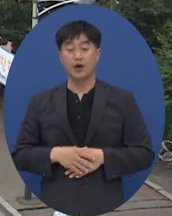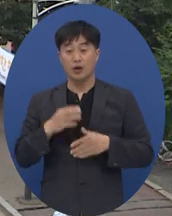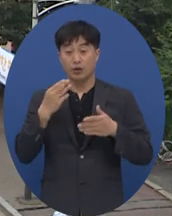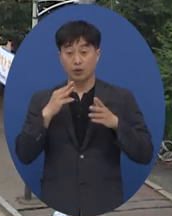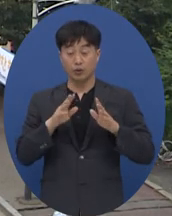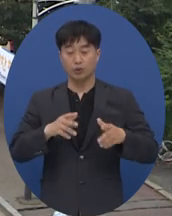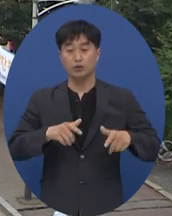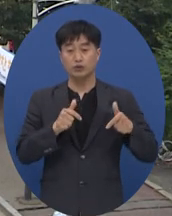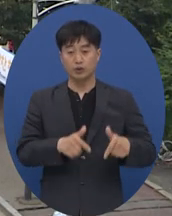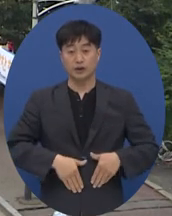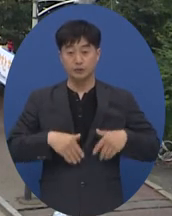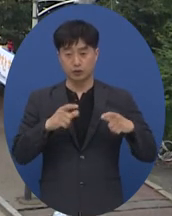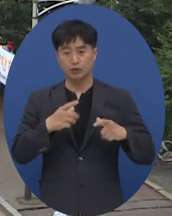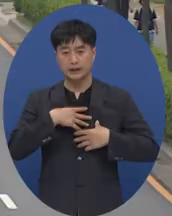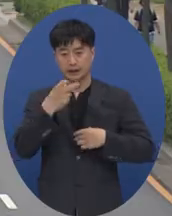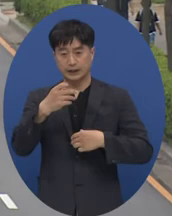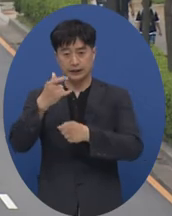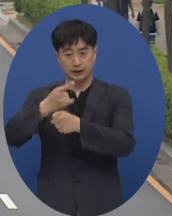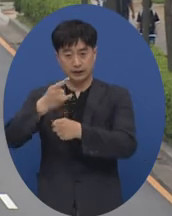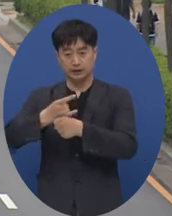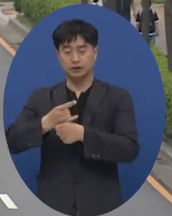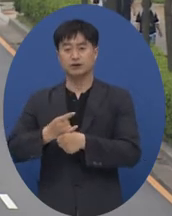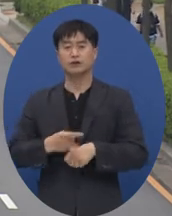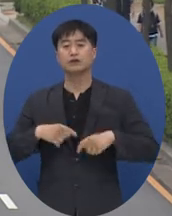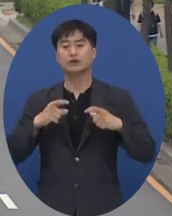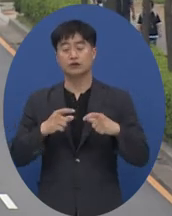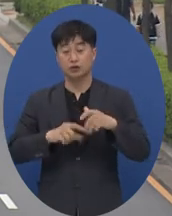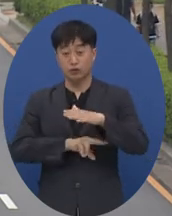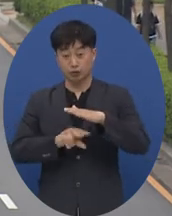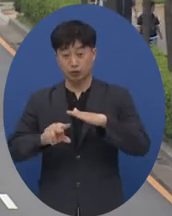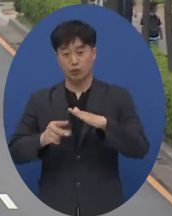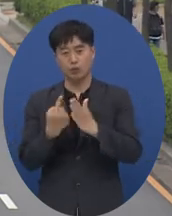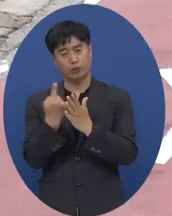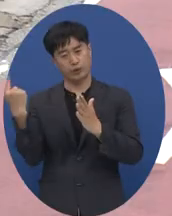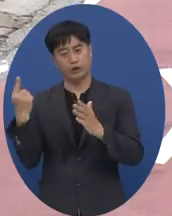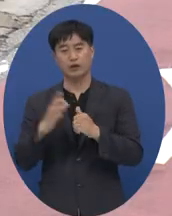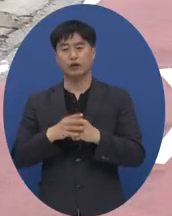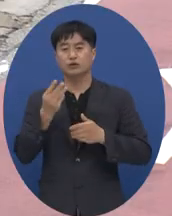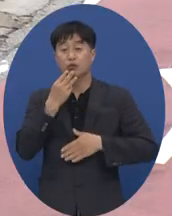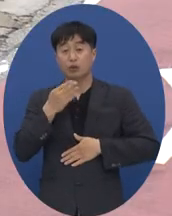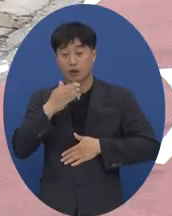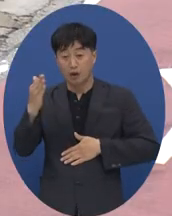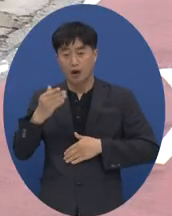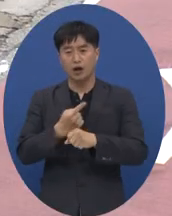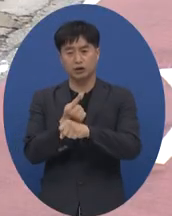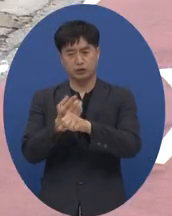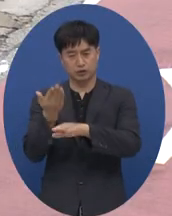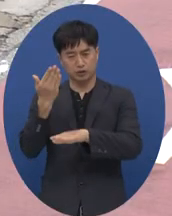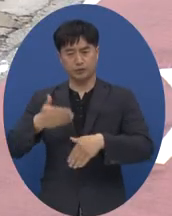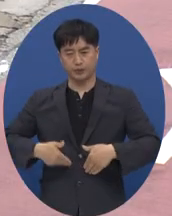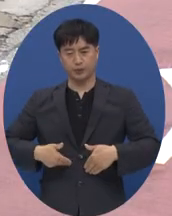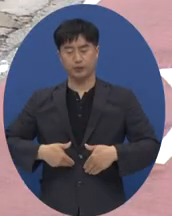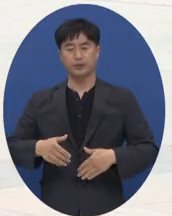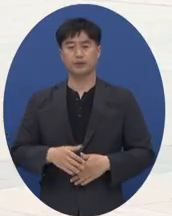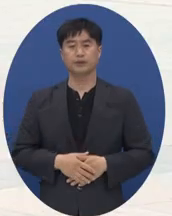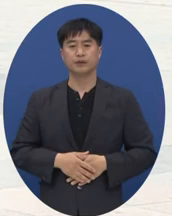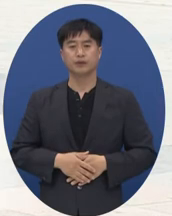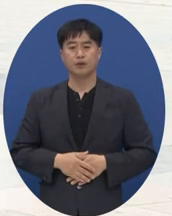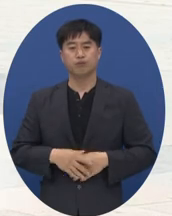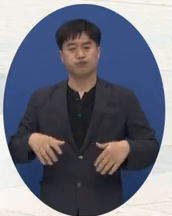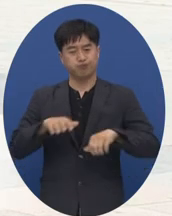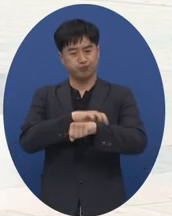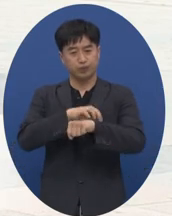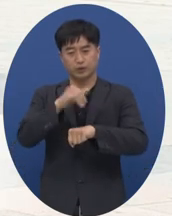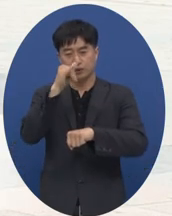경기 서남부 지역인 안산과 시흥, 광역도시철도 사각지대로 서울 도심으로 가려면 1시간이 넘게 걸립니다.